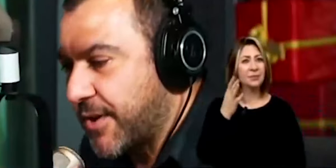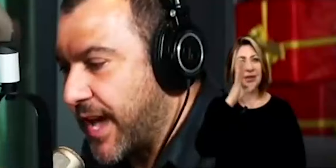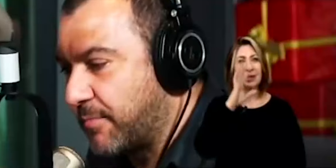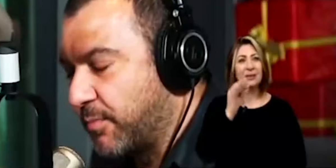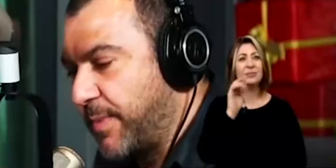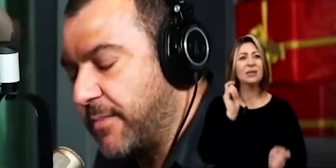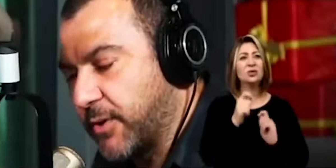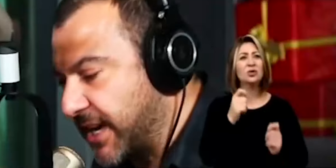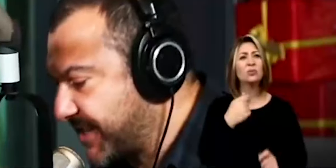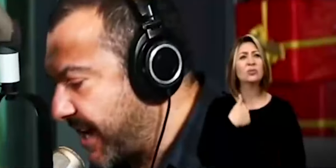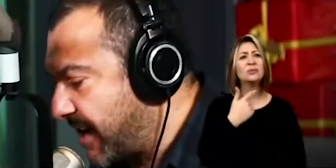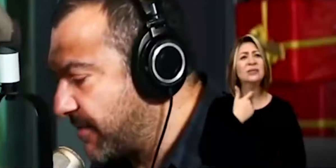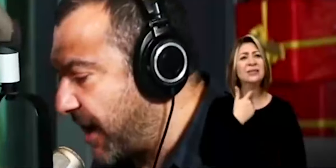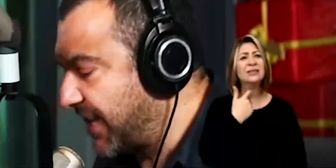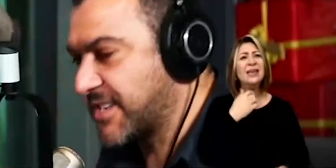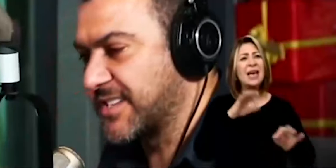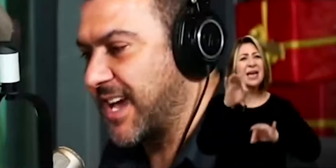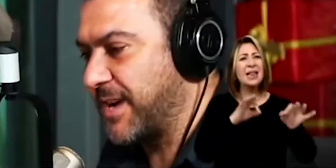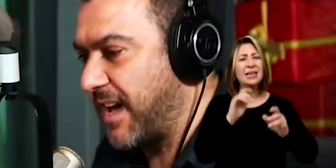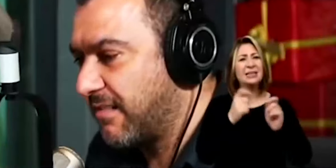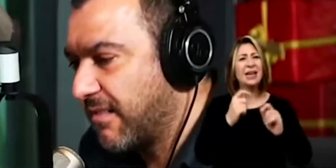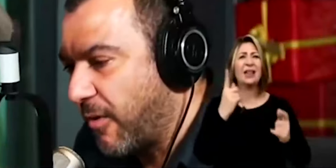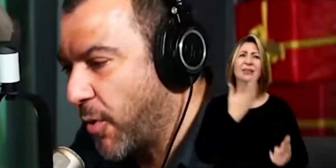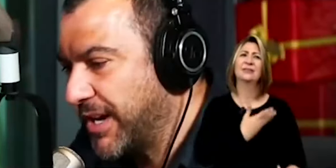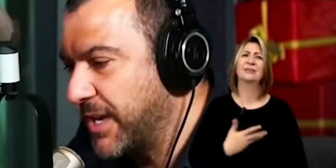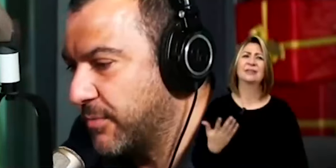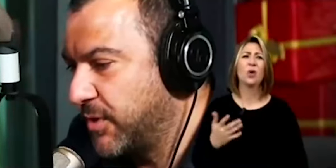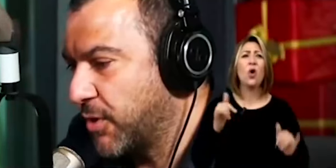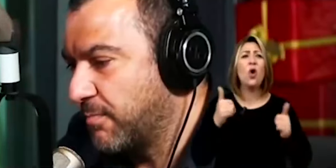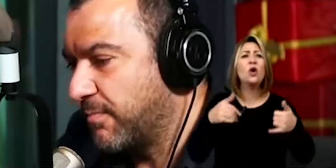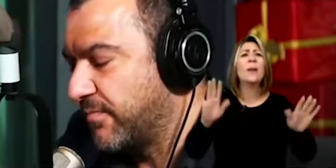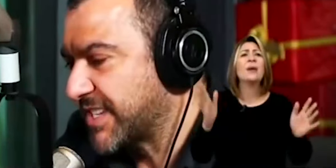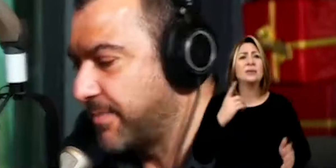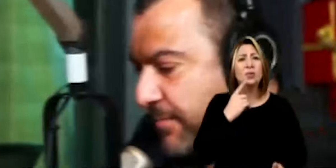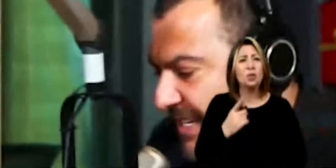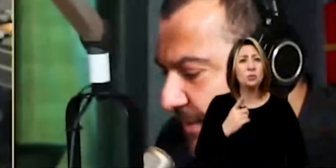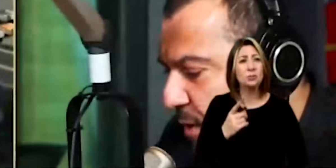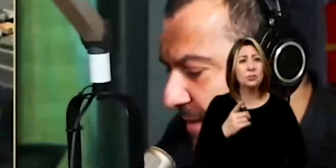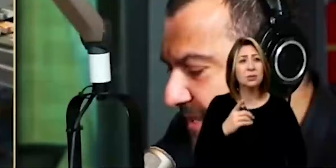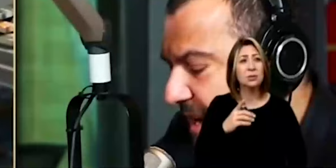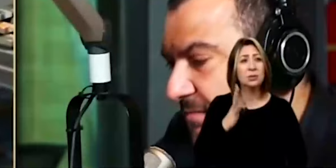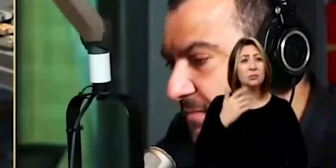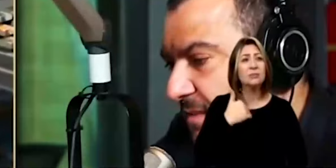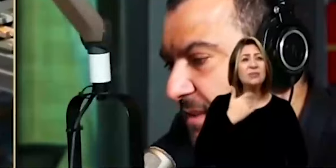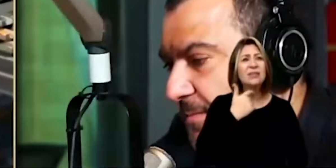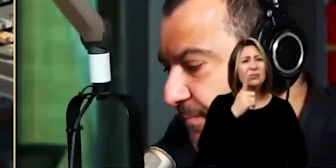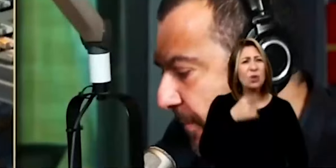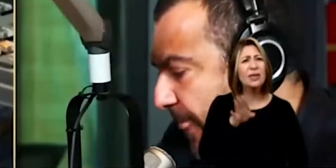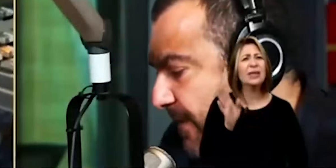abi kim değiştiriyor ya? Bu benim equalizer ayarlarımı Allah aşkınıza ama ya. Oynamayın diyorum. Nasıl benim Brigitte böyle miydi